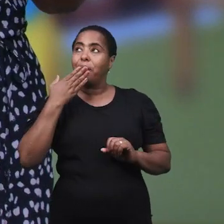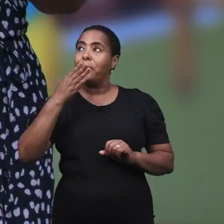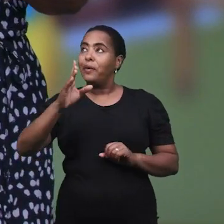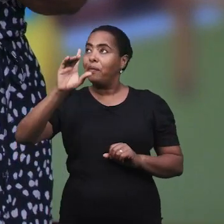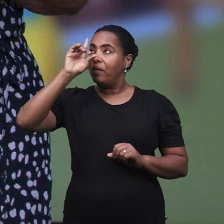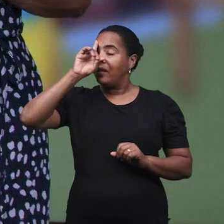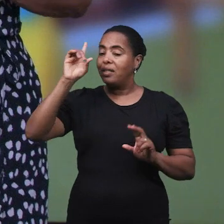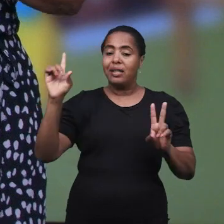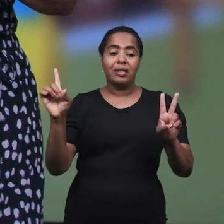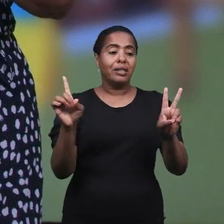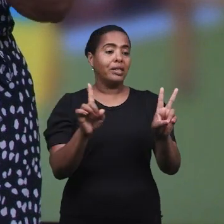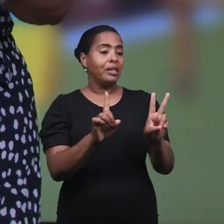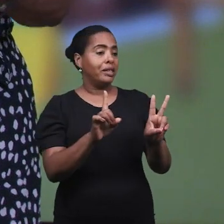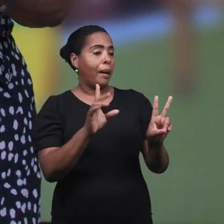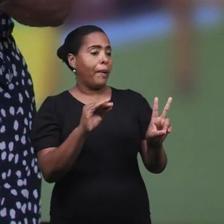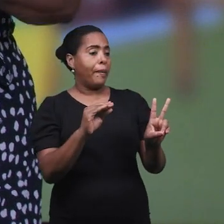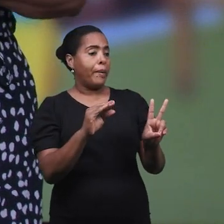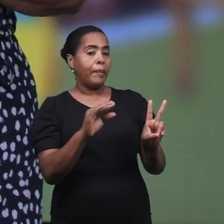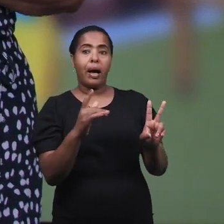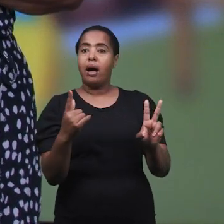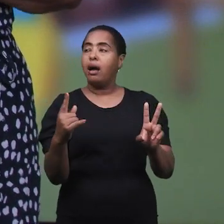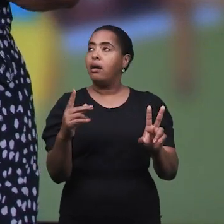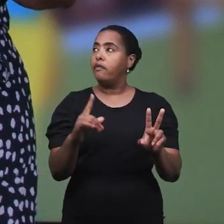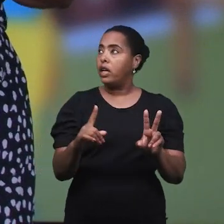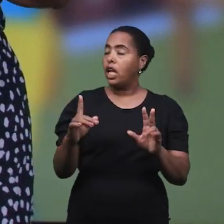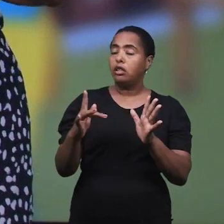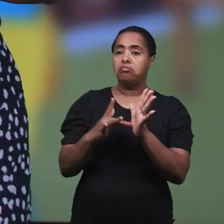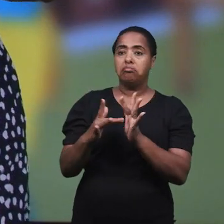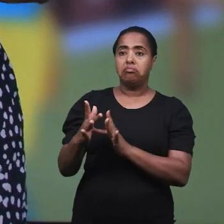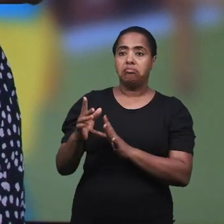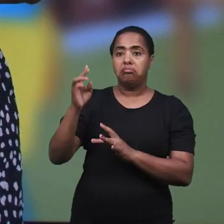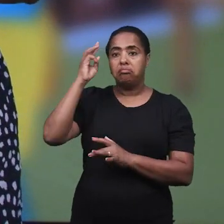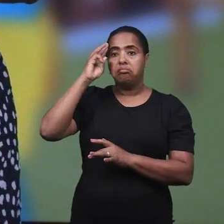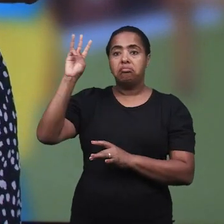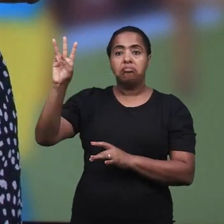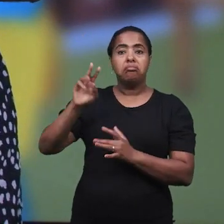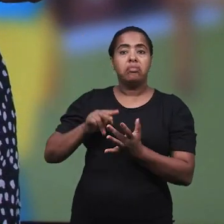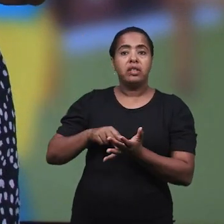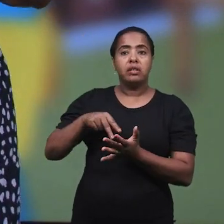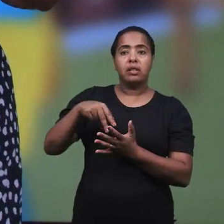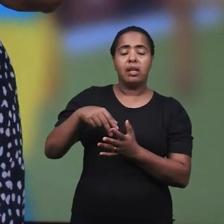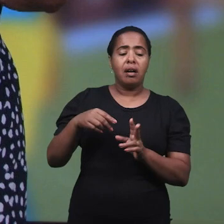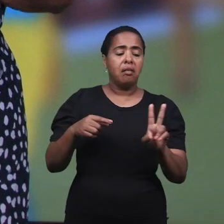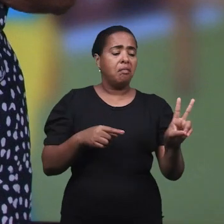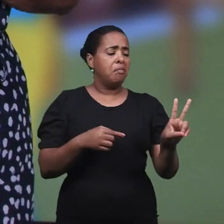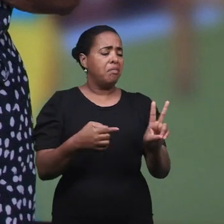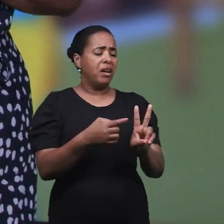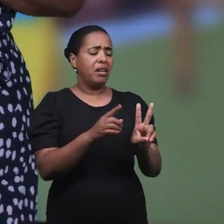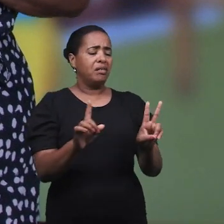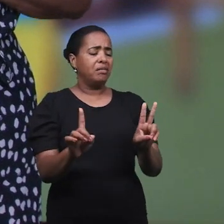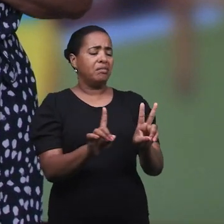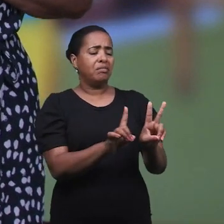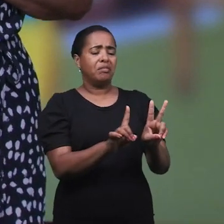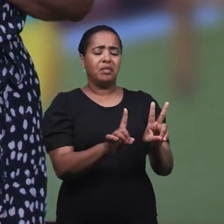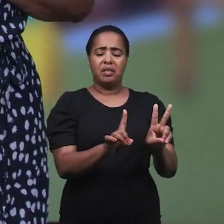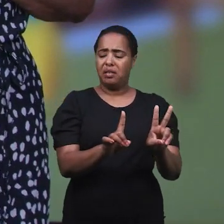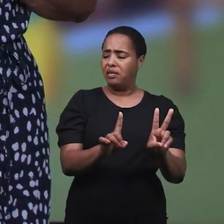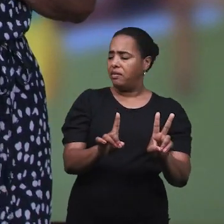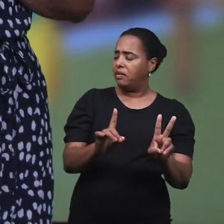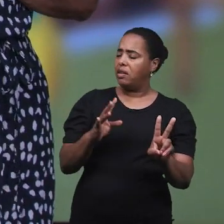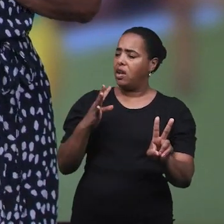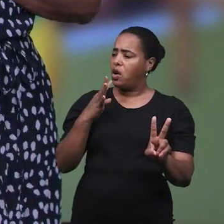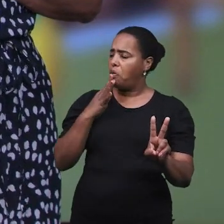des promesses de Dieu qui disaient qu'il allait ressusciter. Mais les deux